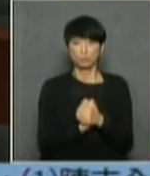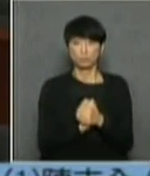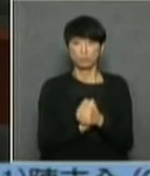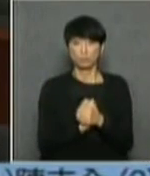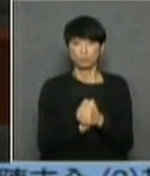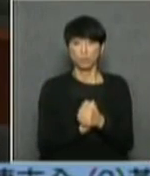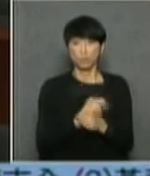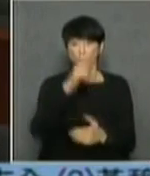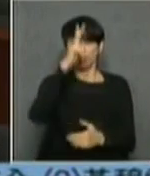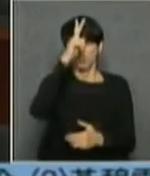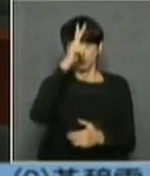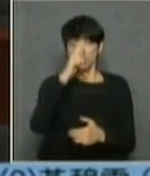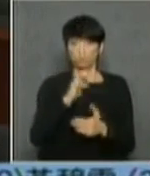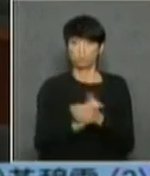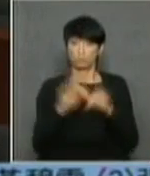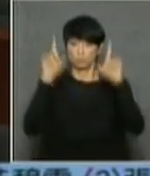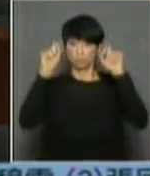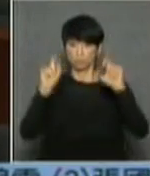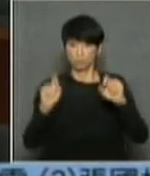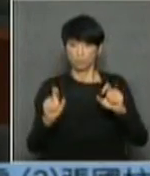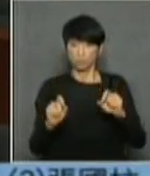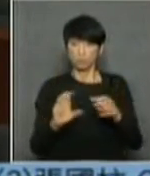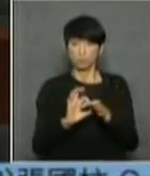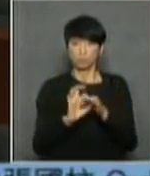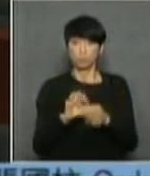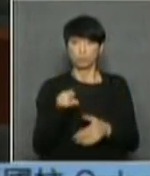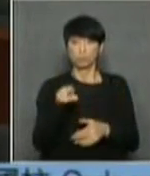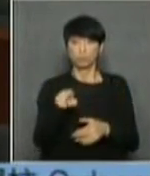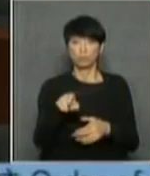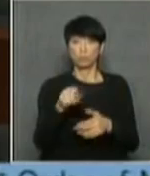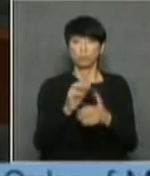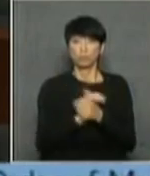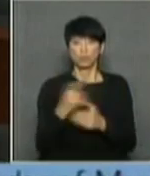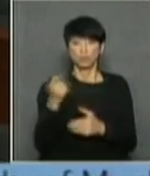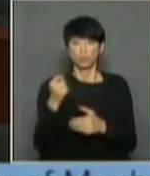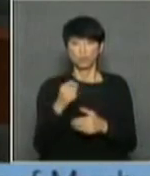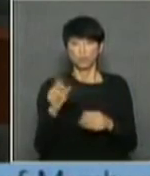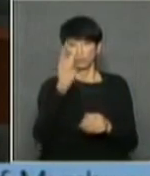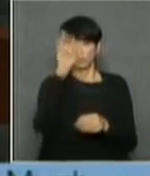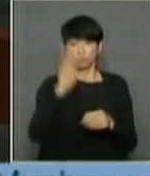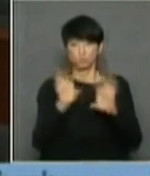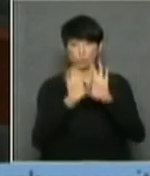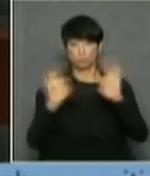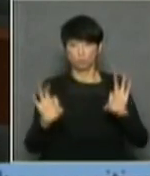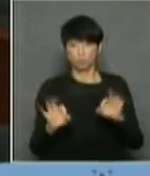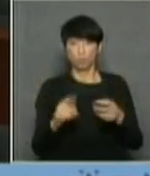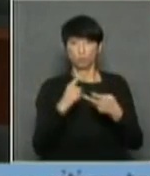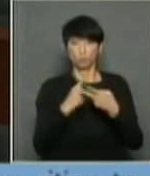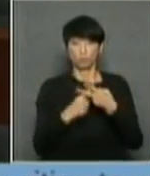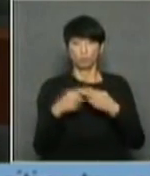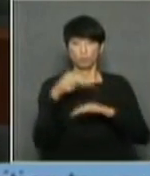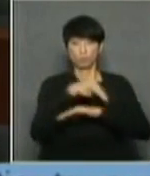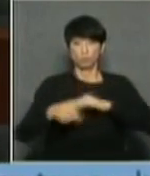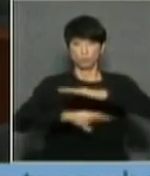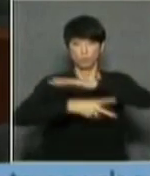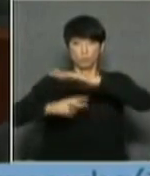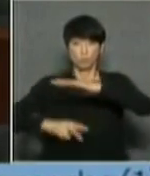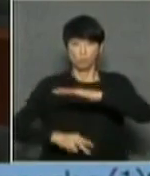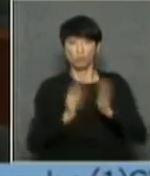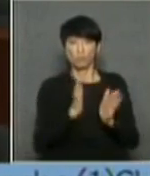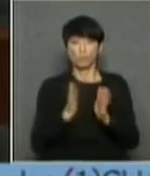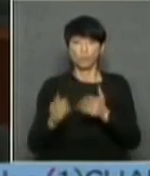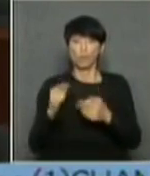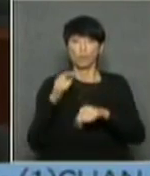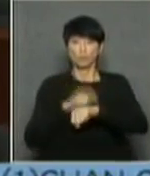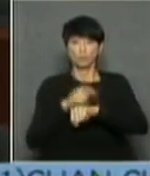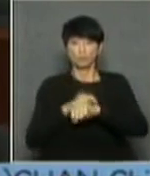管向居民交代，盡快呢係要向居民交代換喉嘅工程安排同埋時間表，令到居民